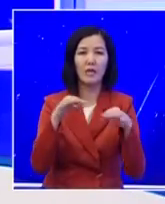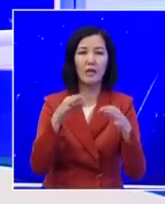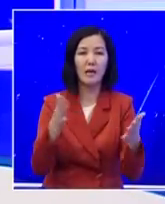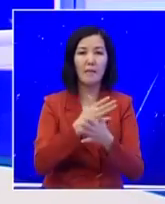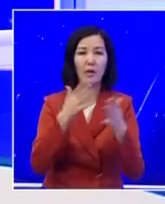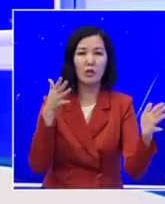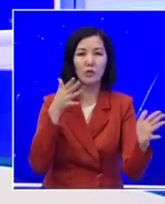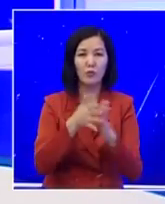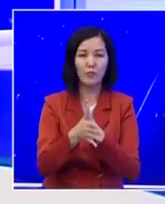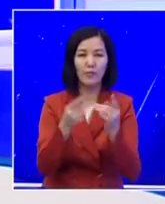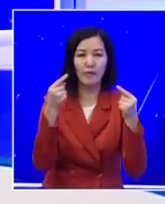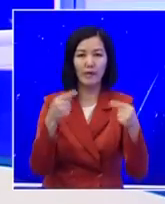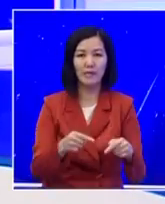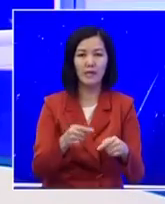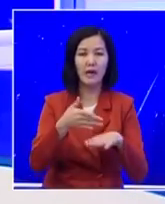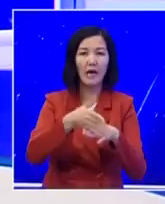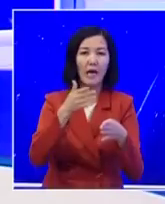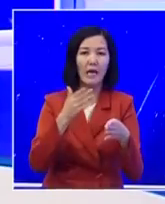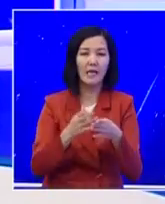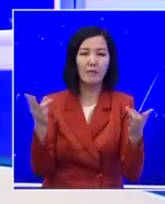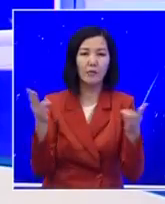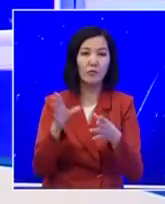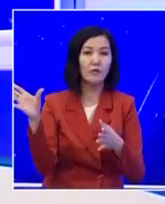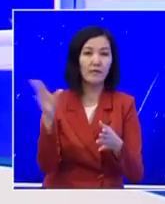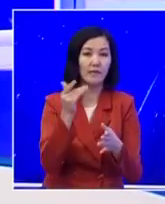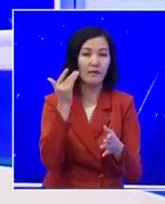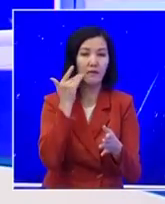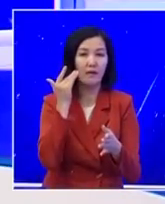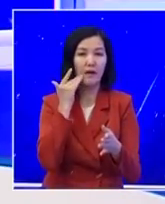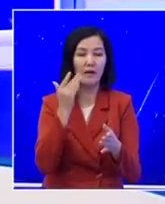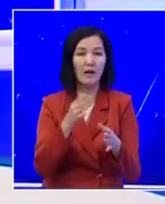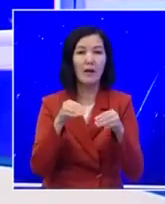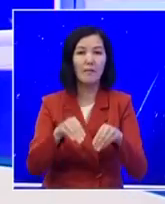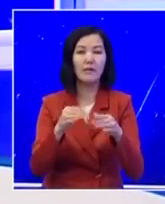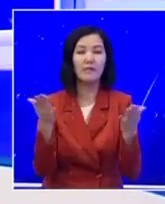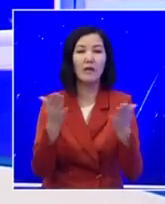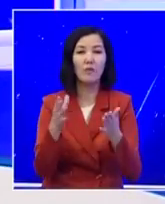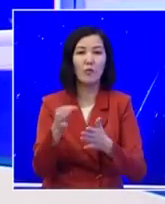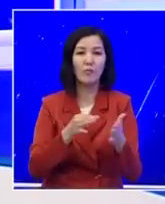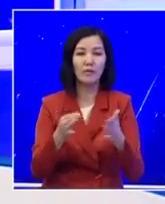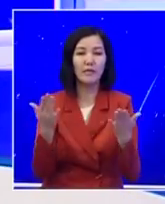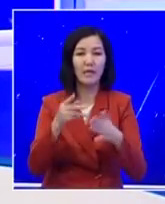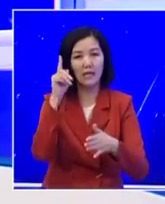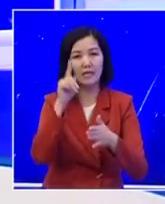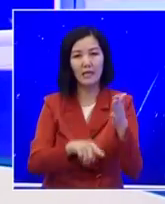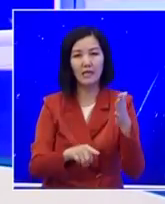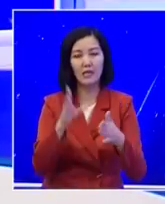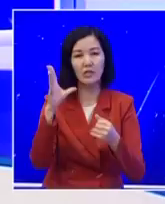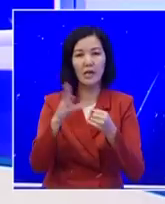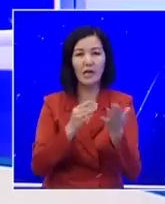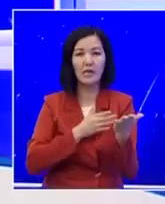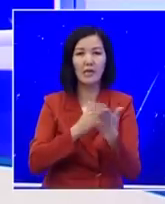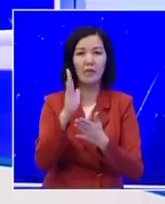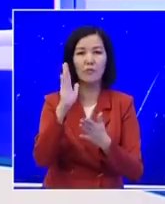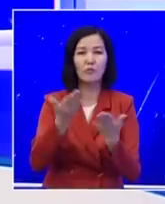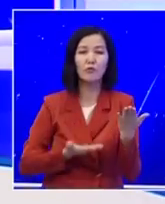большие убытки. Однако хлеб насущный нужен всем и всегда. Как прошла посевная в области и какие надежды питают аграрии на будущий